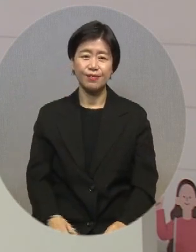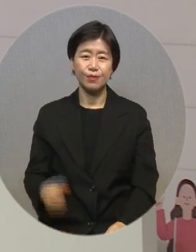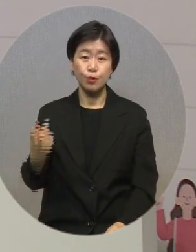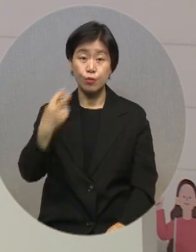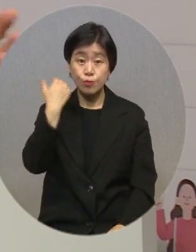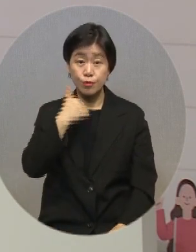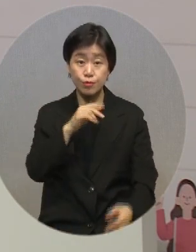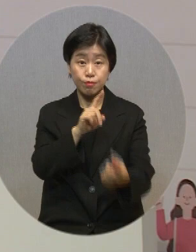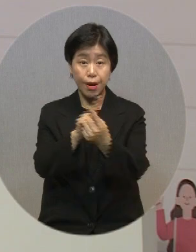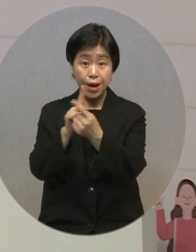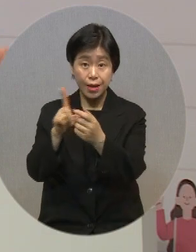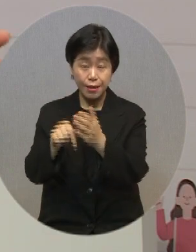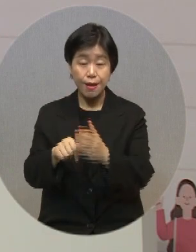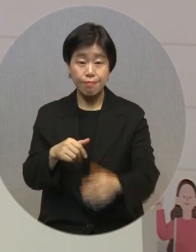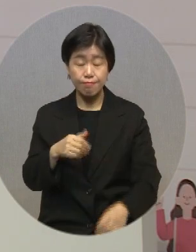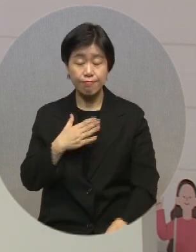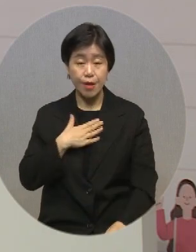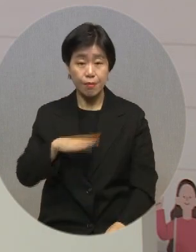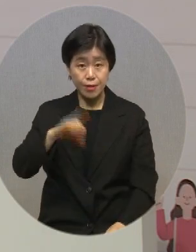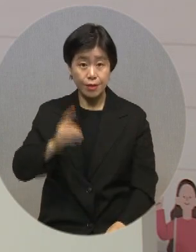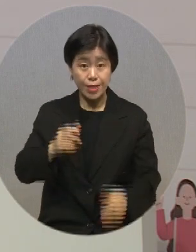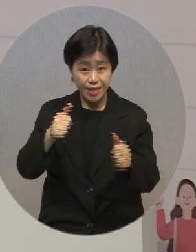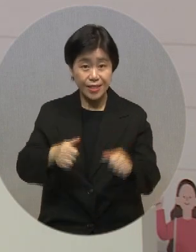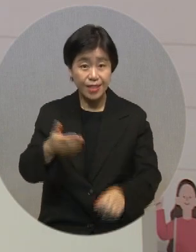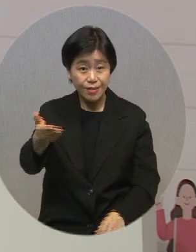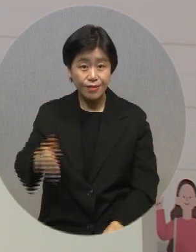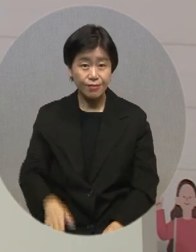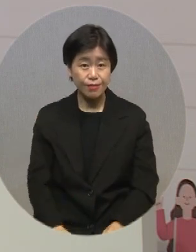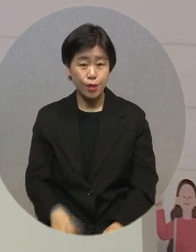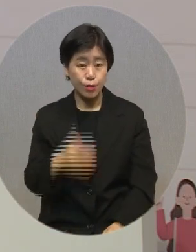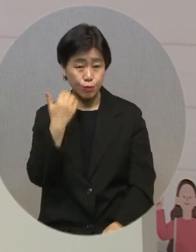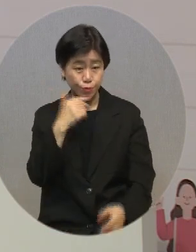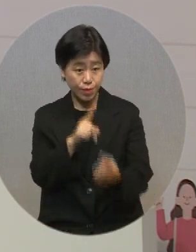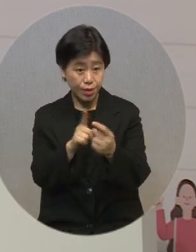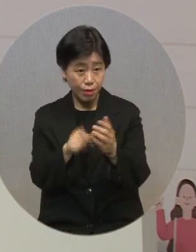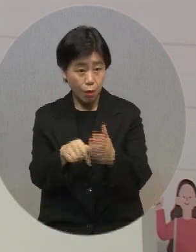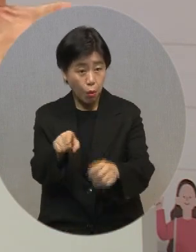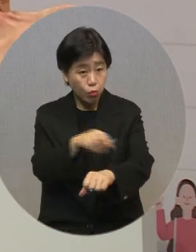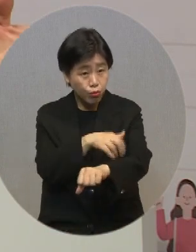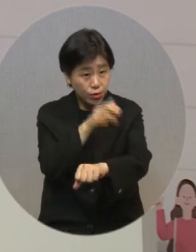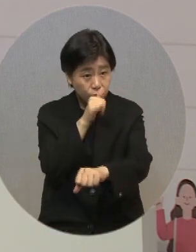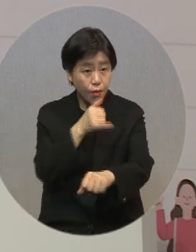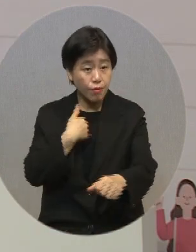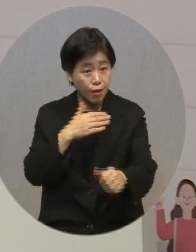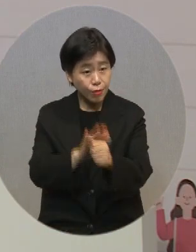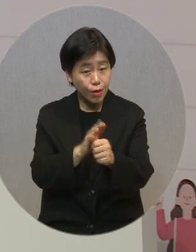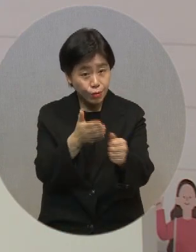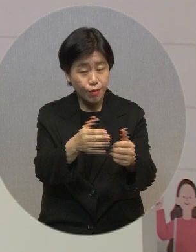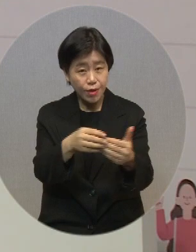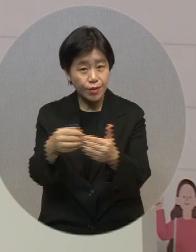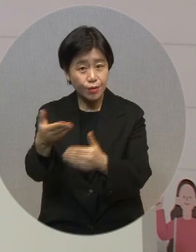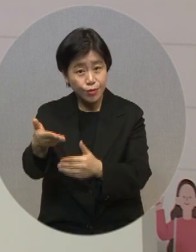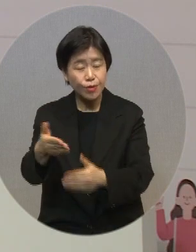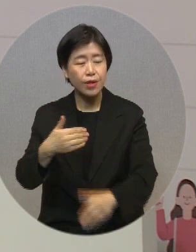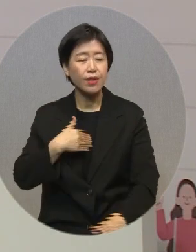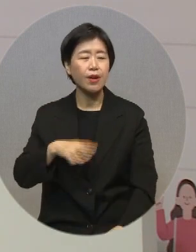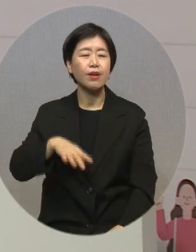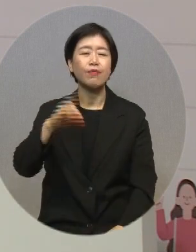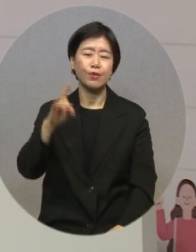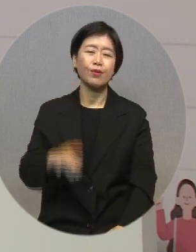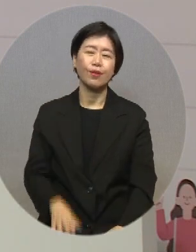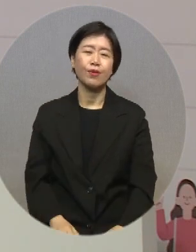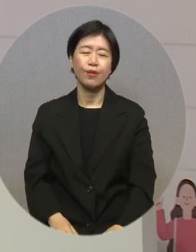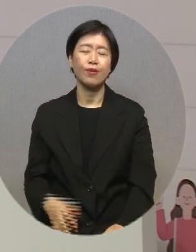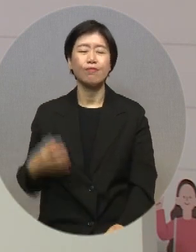만나든지 먼저 야 내가 도와줄 게 뭐 있니 야 너 지금 불편한 게 뭐 있니 네. 이걸 들어줄까 어디를 안내해 줄까 이런 전도사가